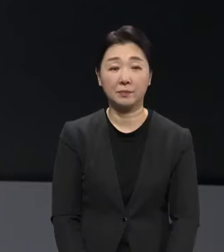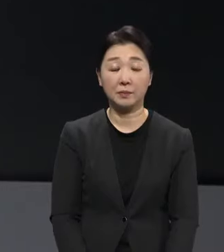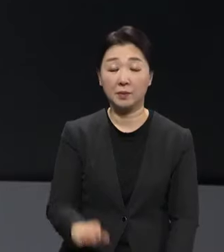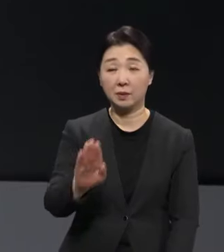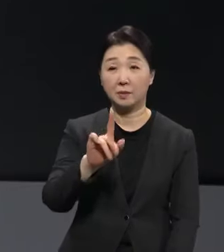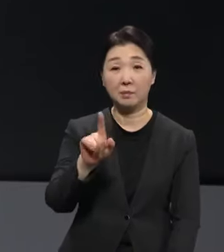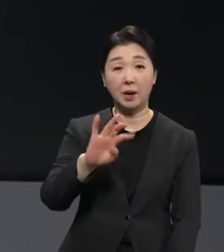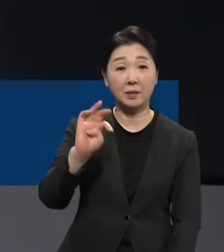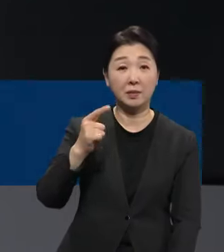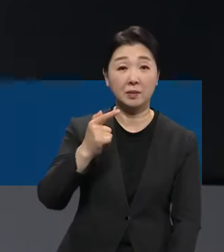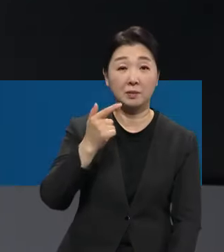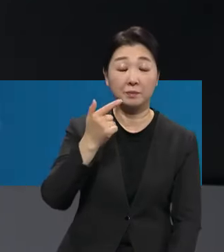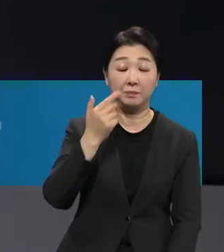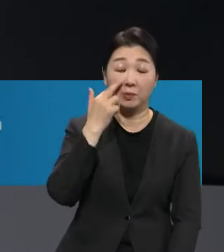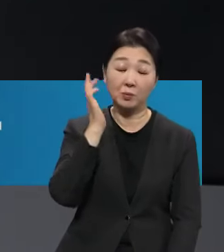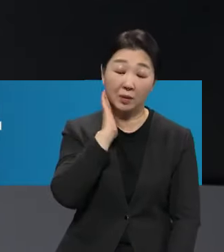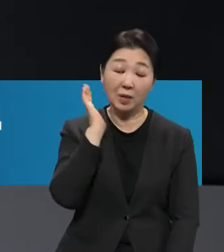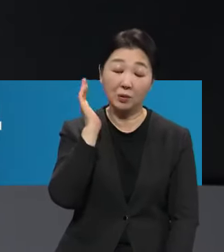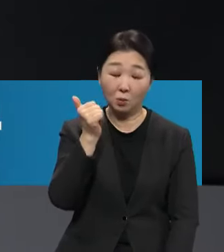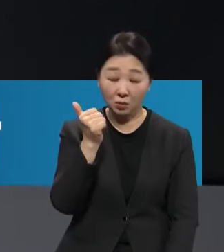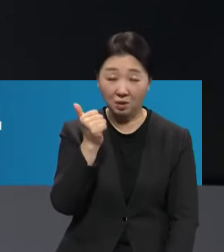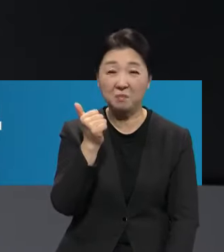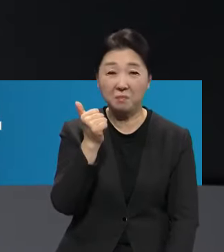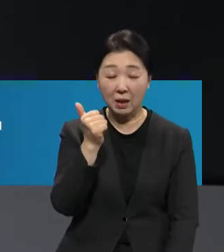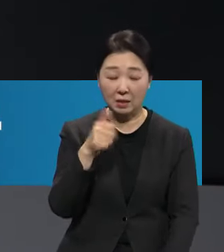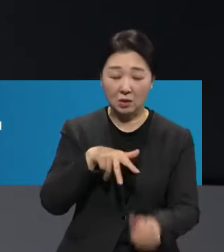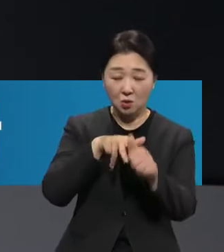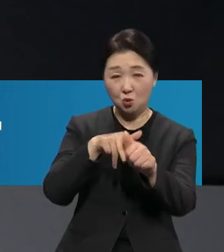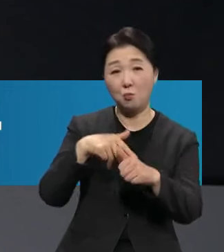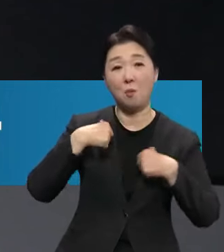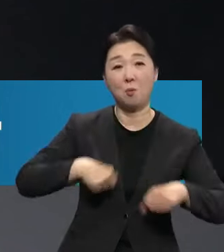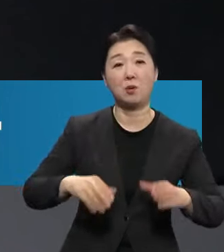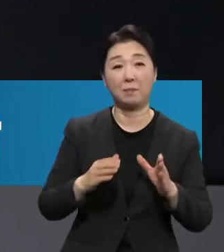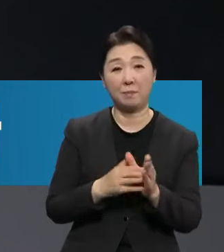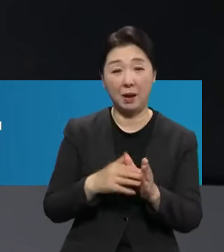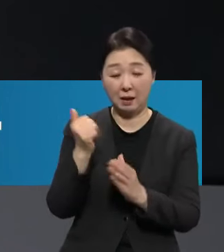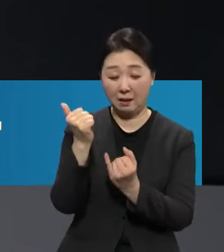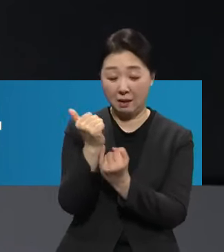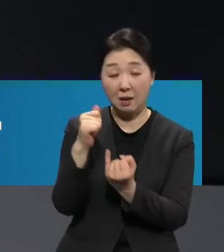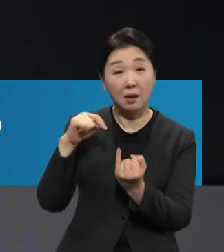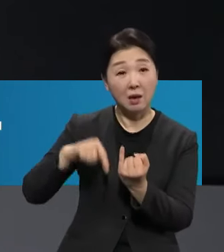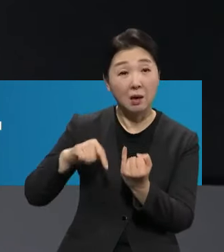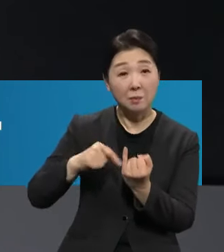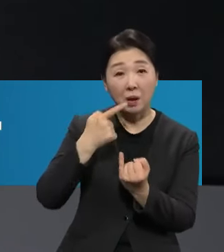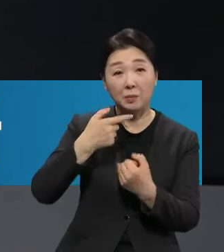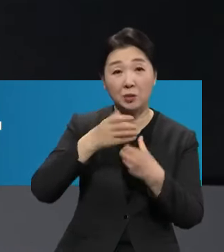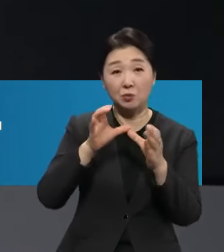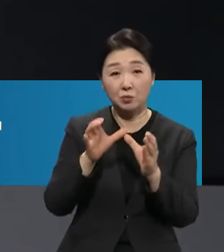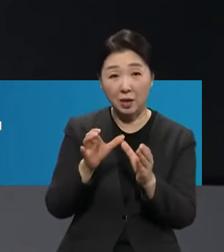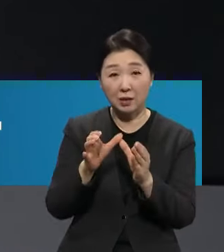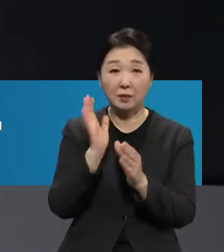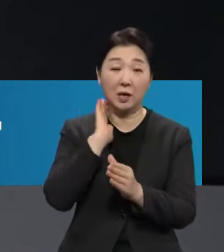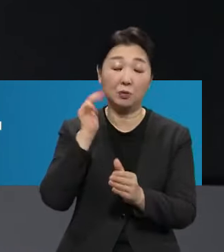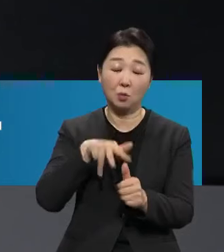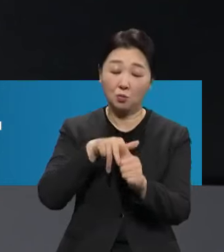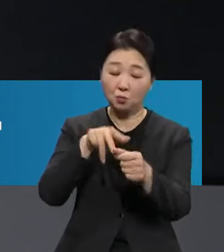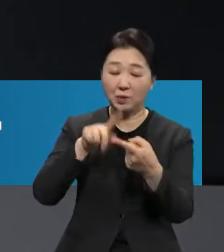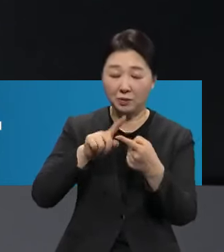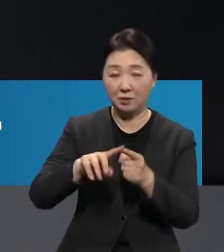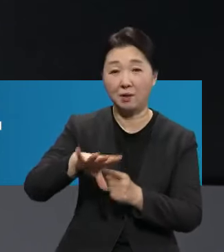바이든 대통령의 재선 포기 선언 이후 카멀라 해리스 부통령이 민주당 대권주자로서의 첫날을